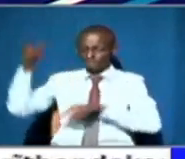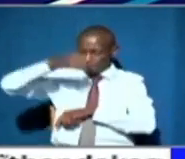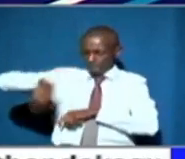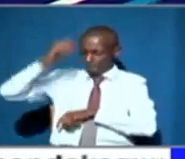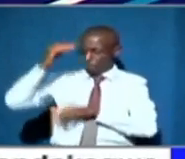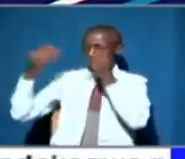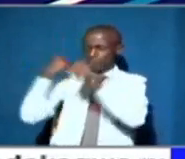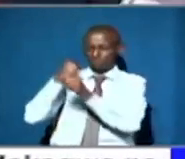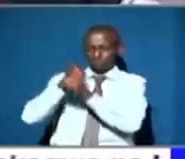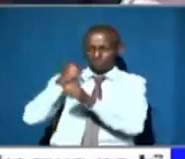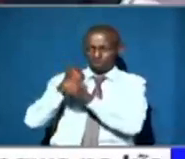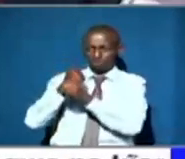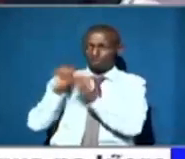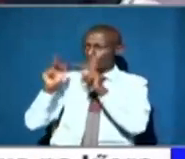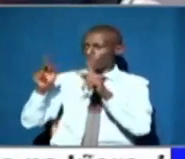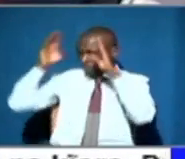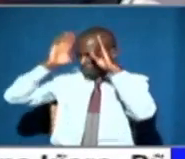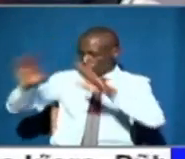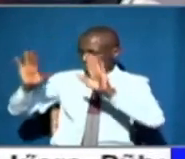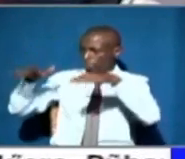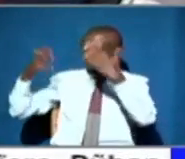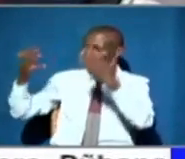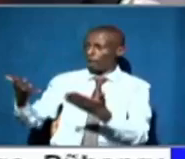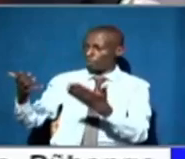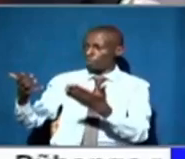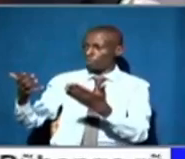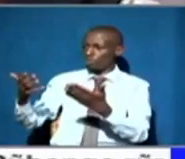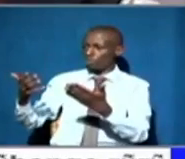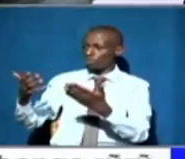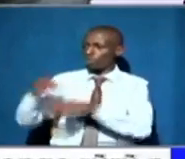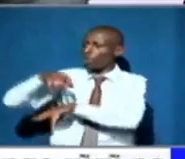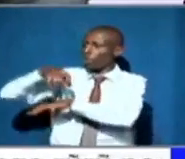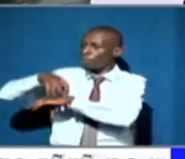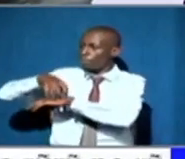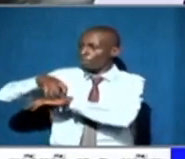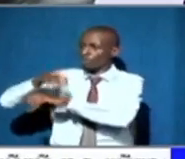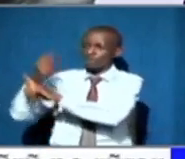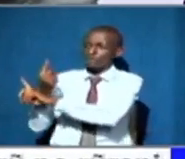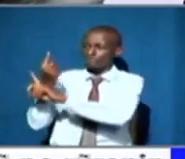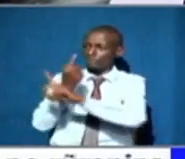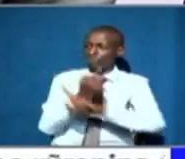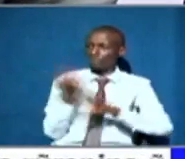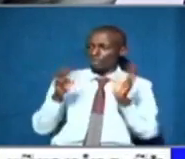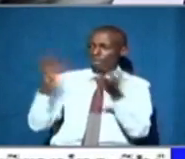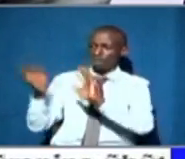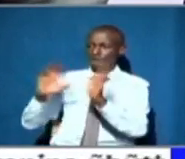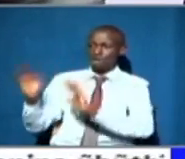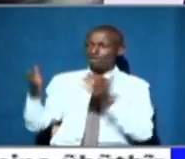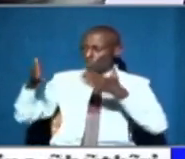madan yena nyumura rumira mitaratara iri kuri rewo muramenya muthigiti muna na muno kwaja gwa kahinda